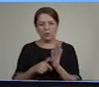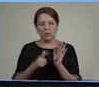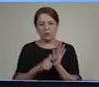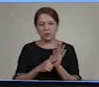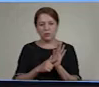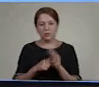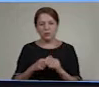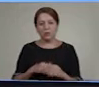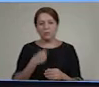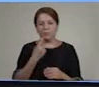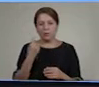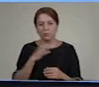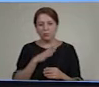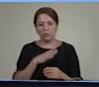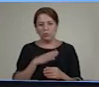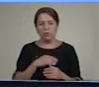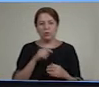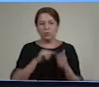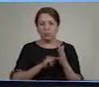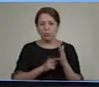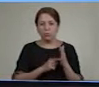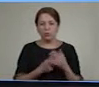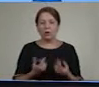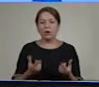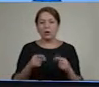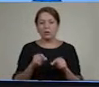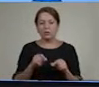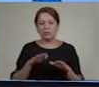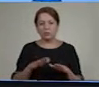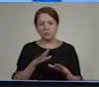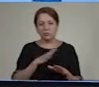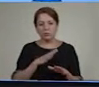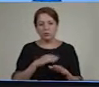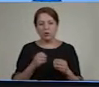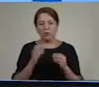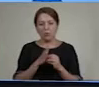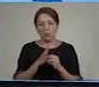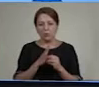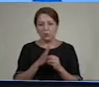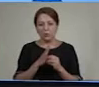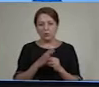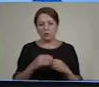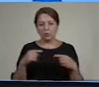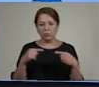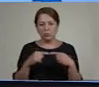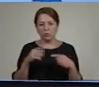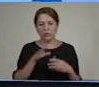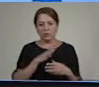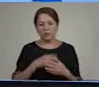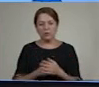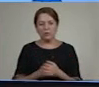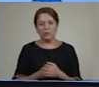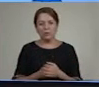6, 7 birlik nuqta qayerga joylashdi? 15 ga to'g'ri keldi.